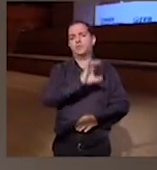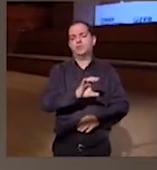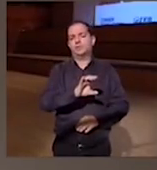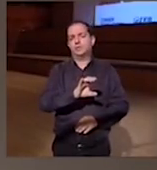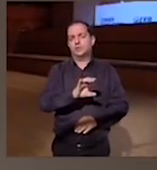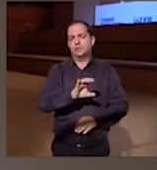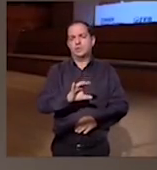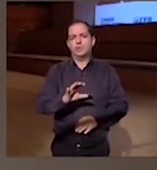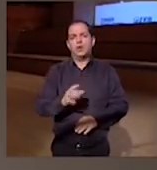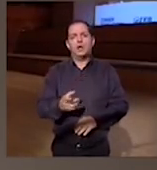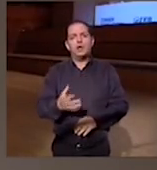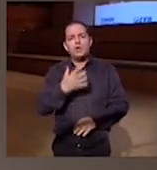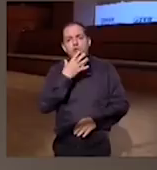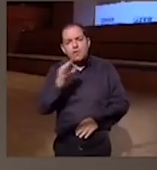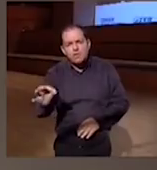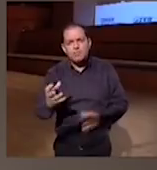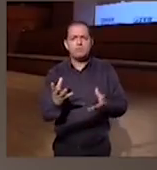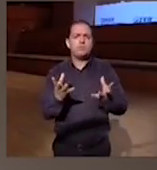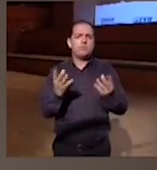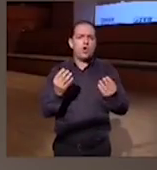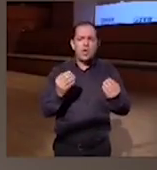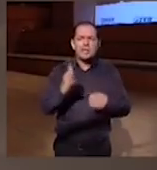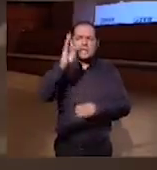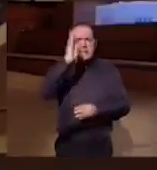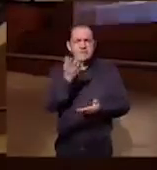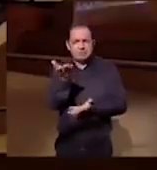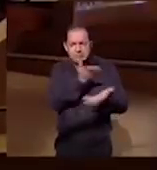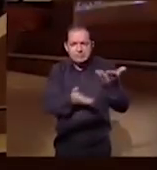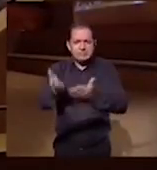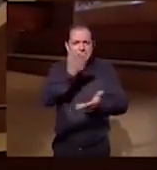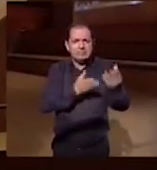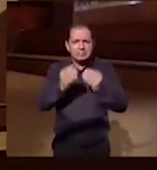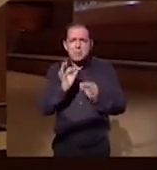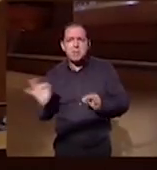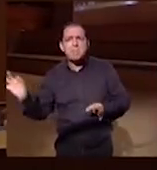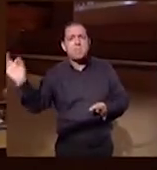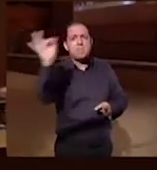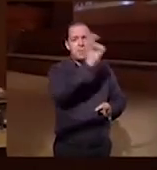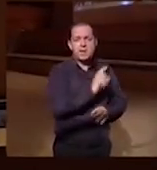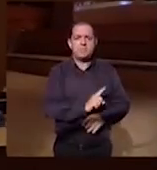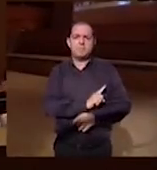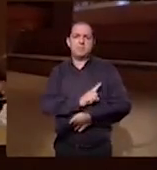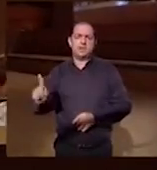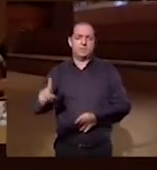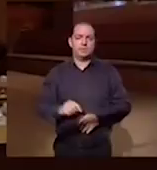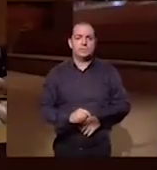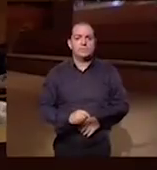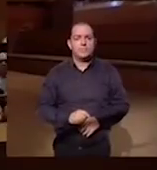ανατροφοδότηση και τον ανακυκλισμό των κρίσεων. Γιατί πέρα από όσα πρέπει να κάνει η